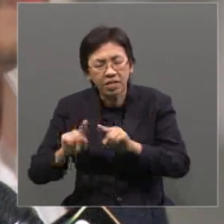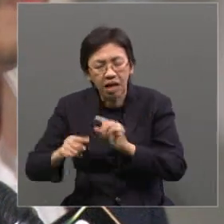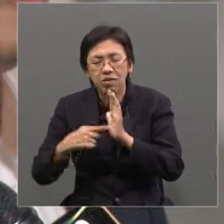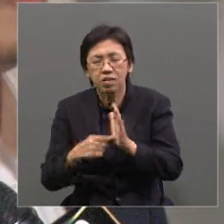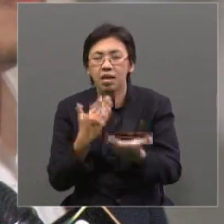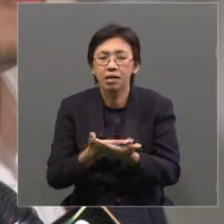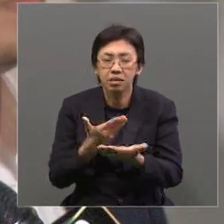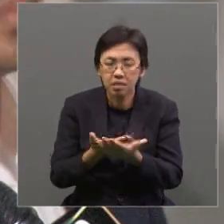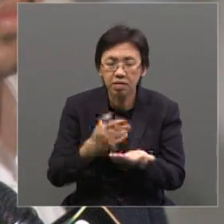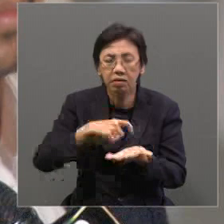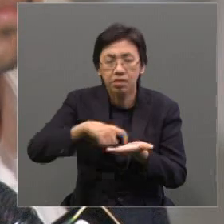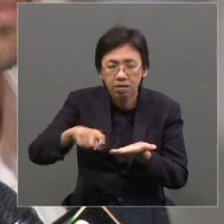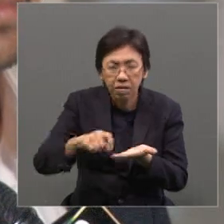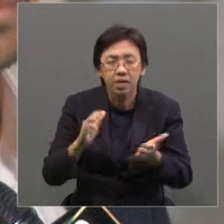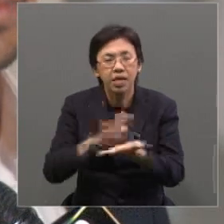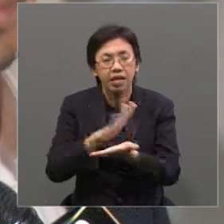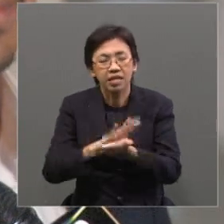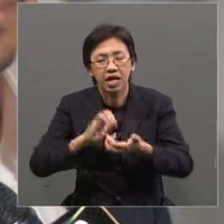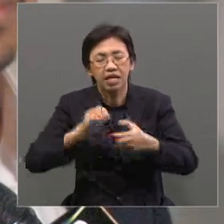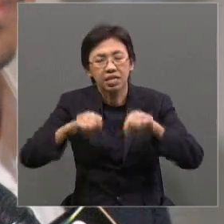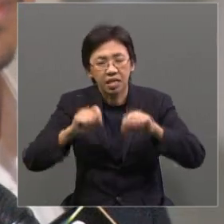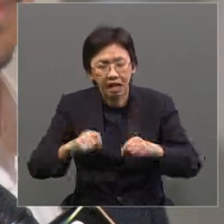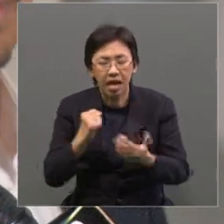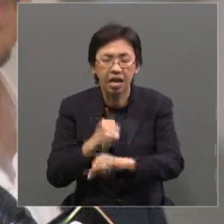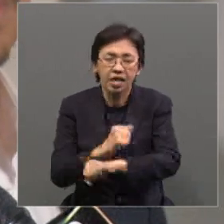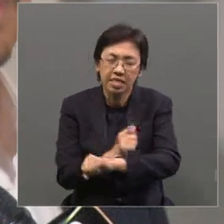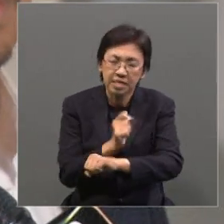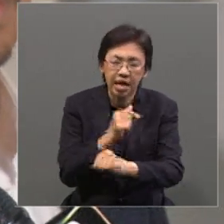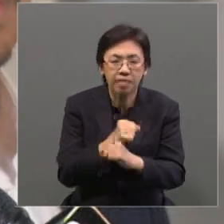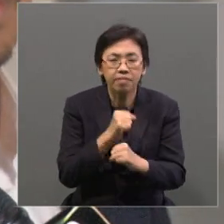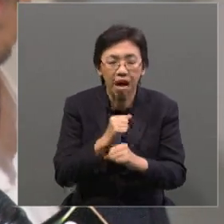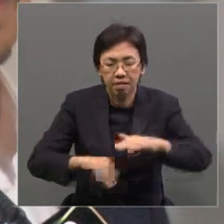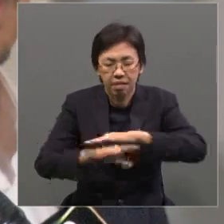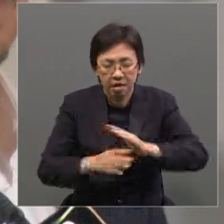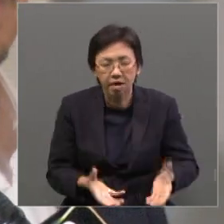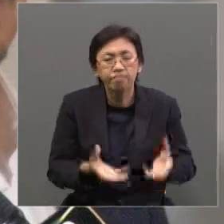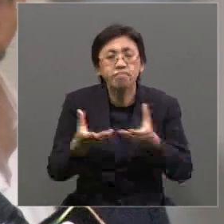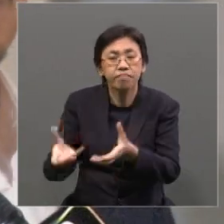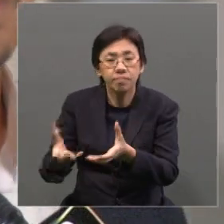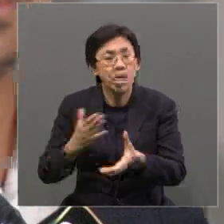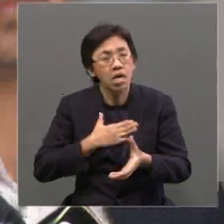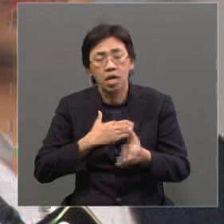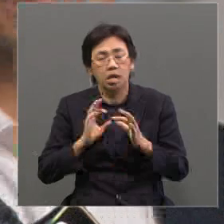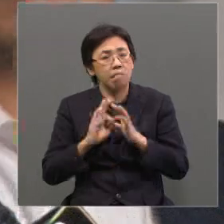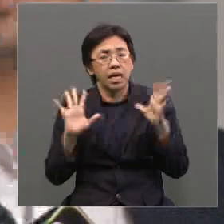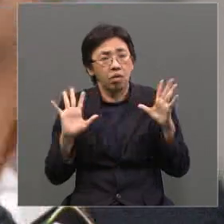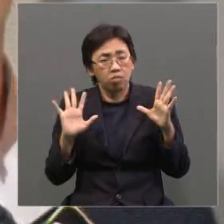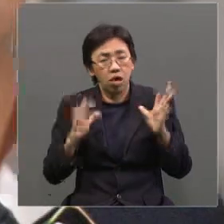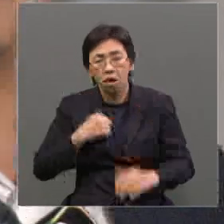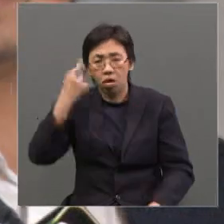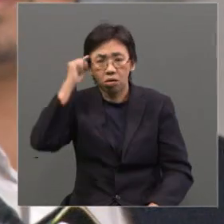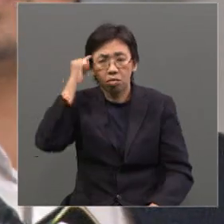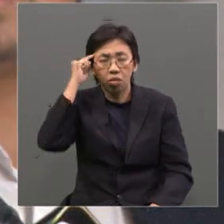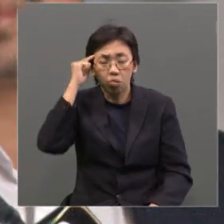ะเป็นเส้นทางการเงินเอกสารสัญญาการจ้างงานมาให้เจ้าหน้าที่ดูยืนยันว่าตัวเองเนี่ยไม่ได้เกี่ยวข้องและไ